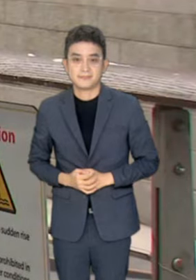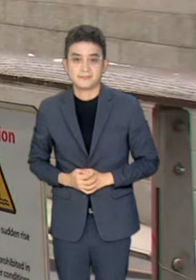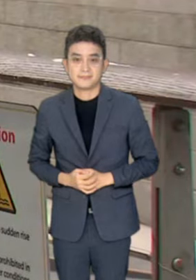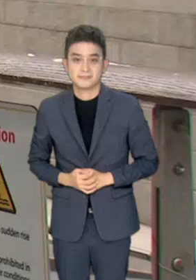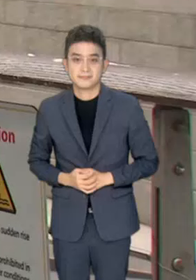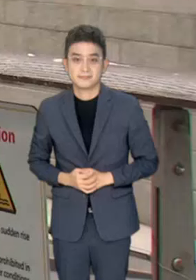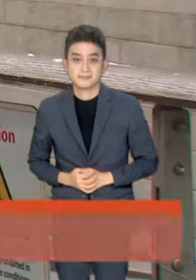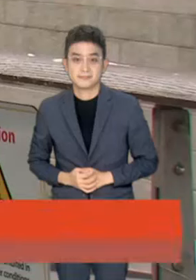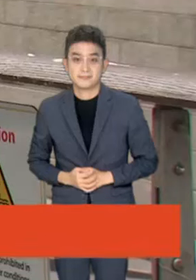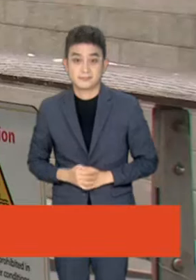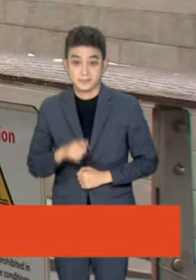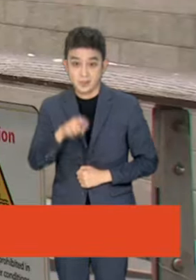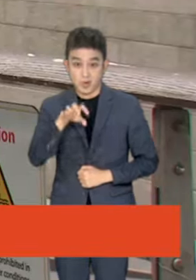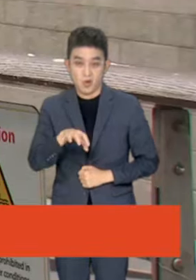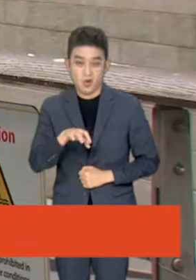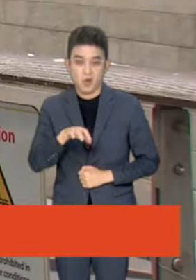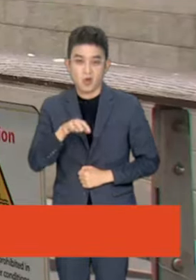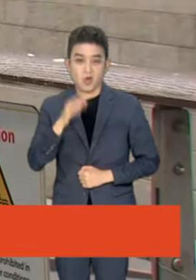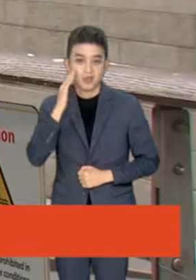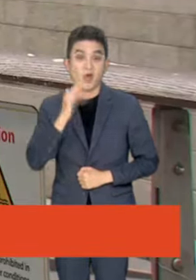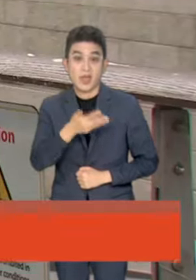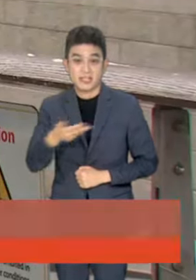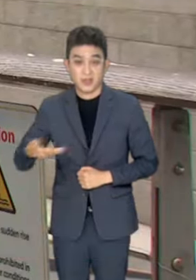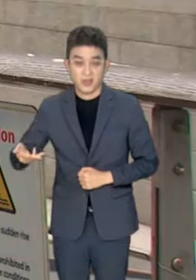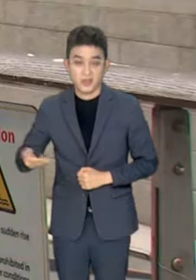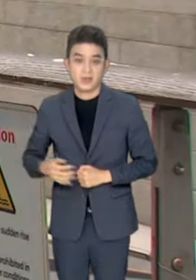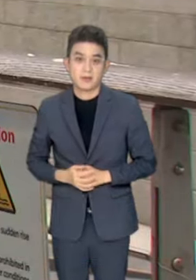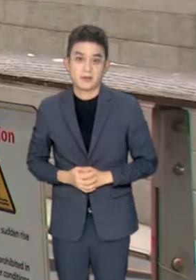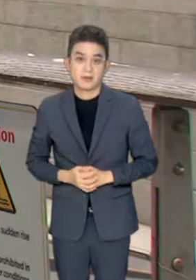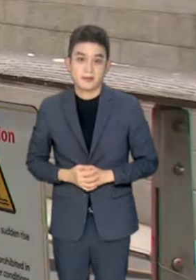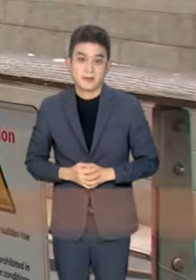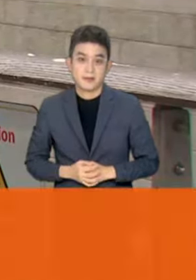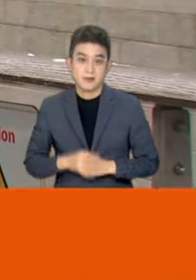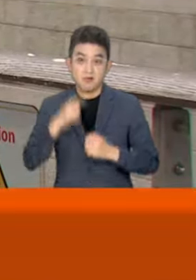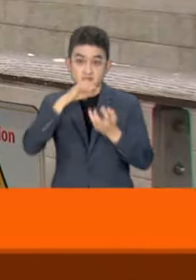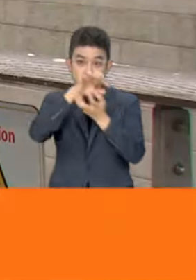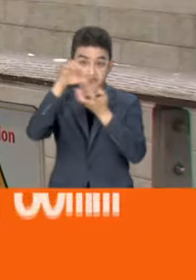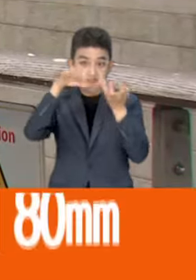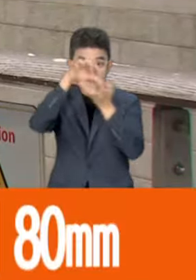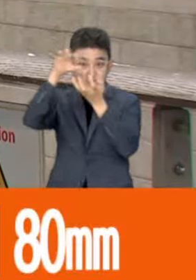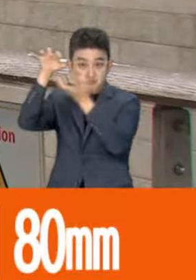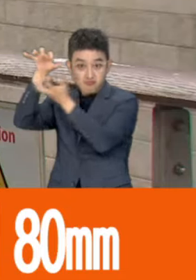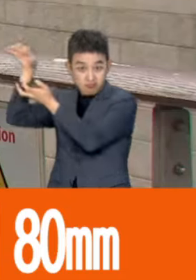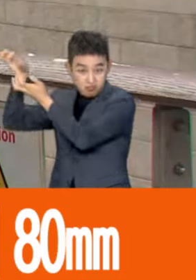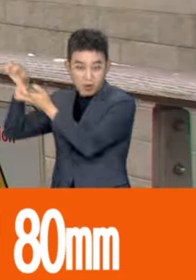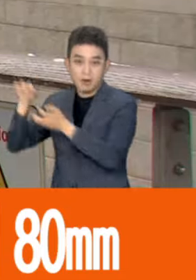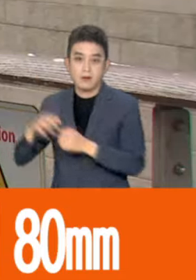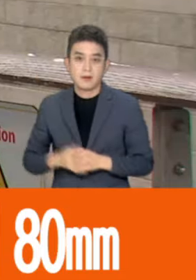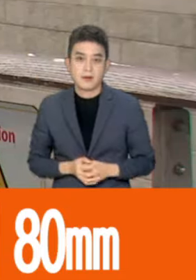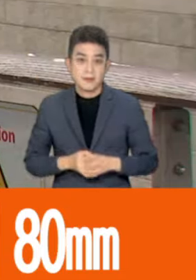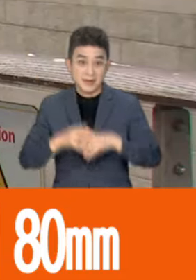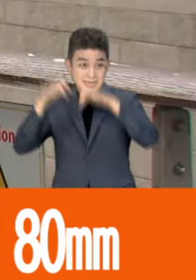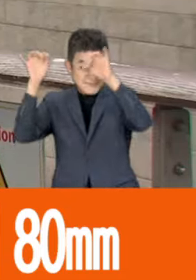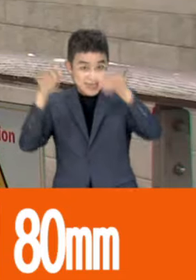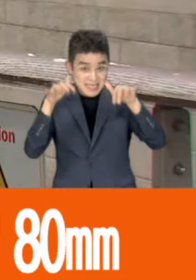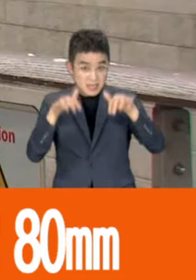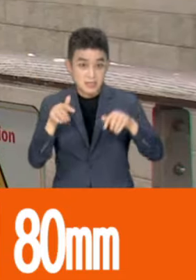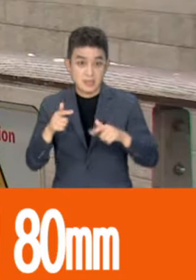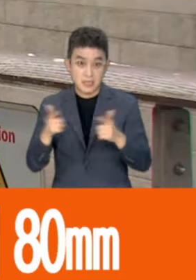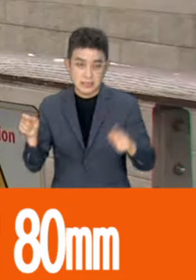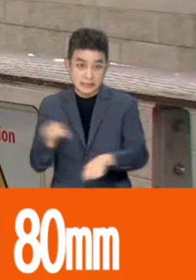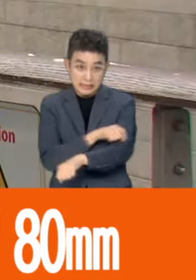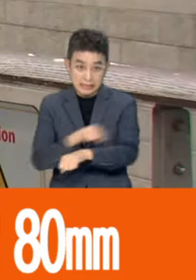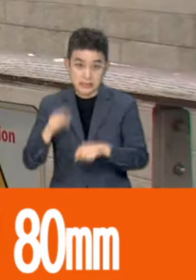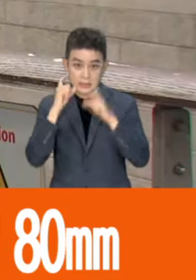네, 저는 지금 청계천에 나와 있습니다. 비구름은 물러가고 전국 대부분에 내려져 있던 호우특보도 모두 해제됐는데요.